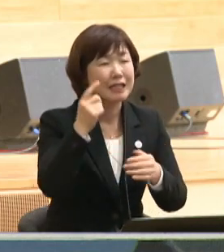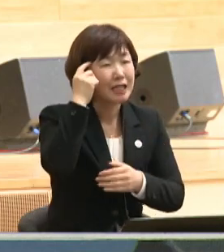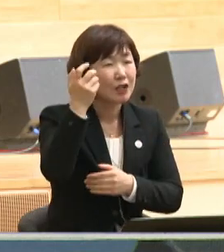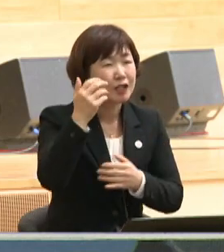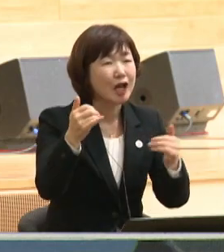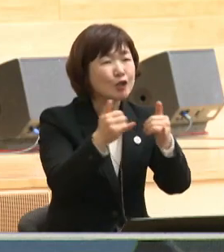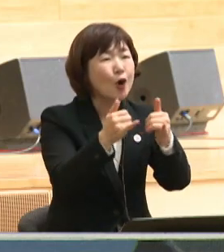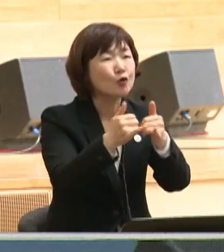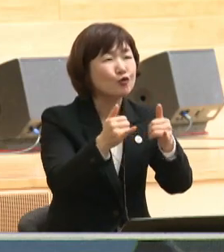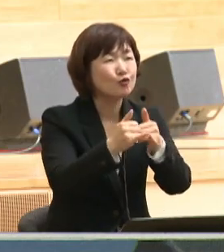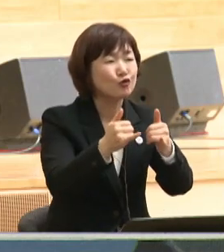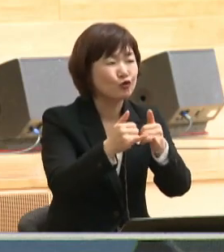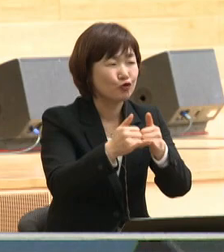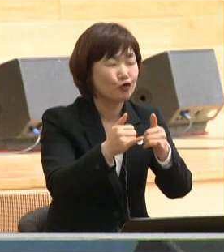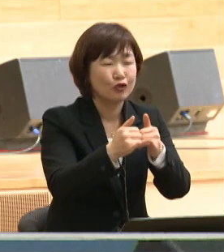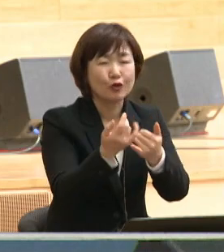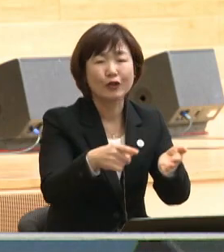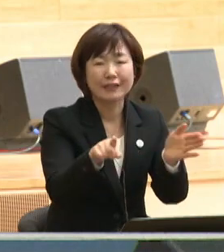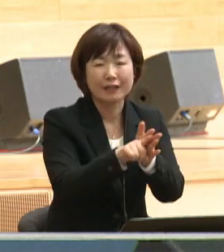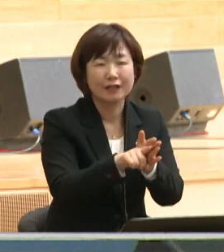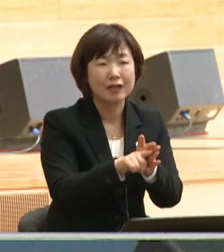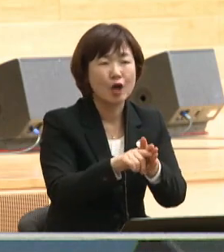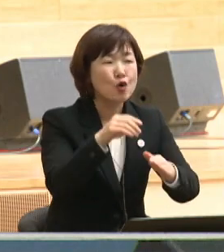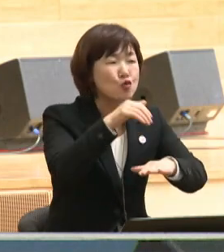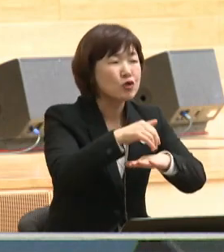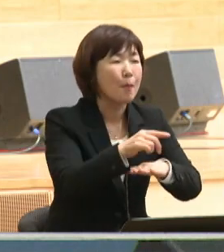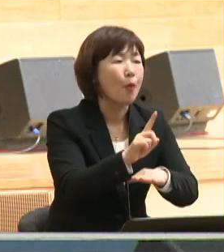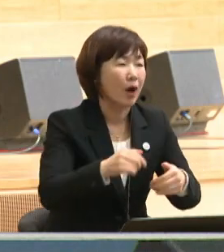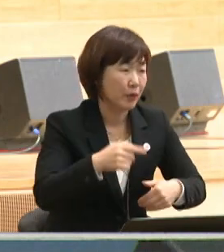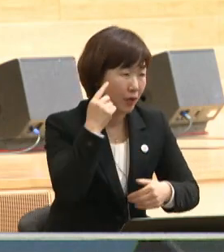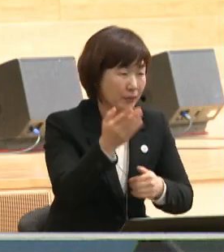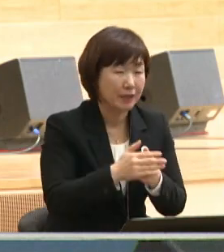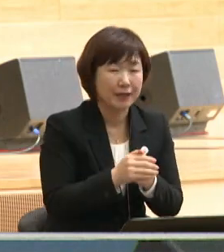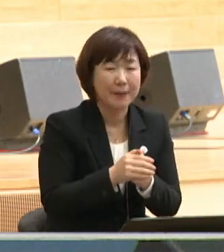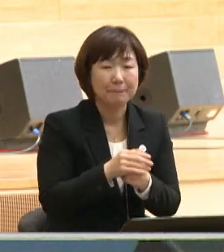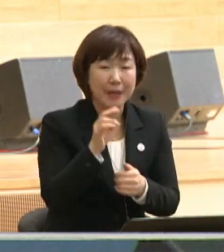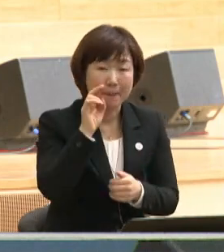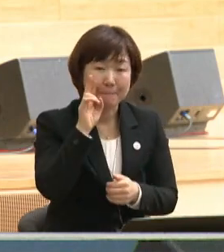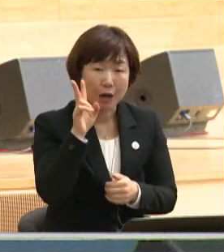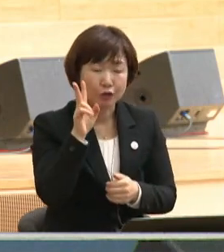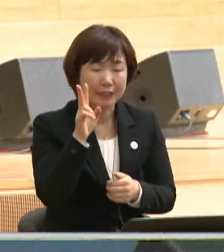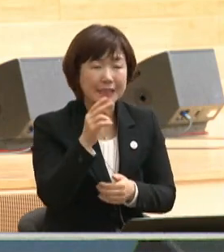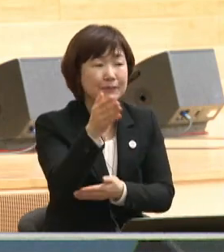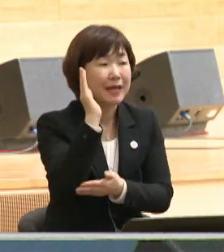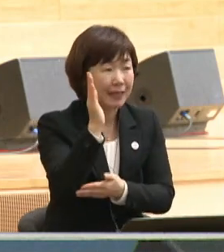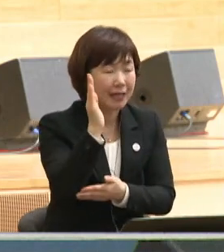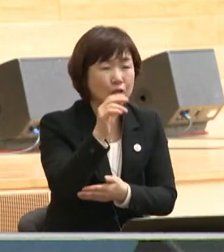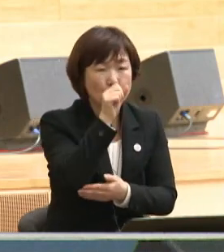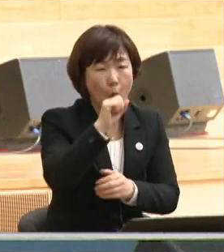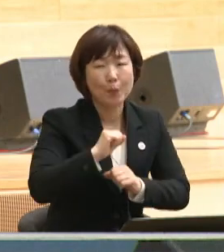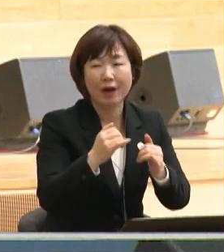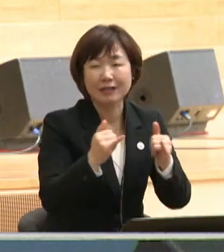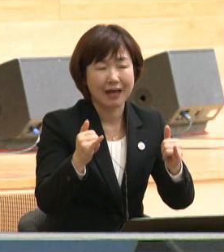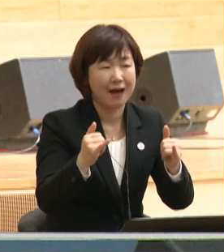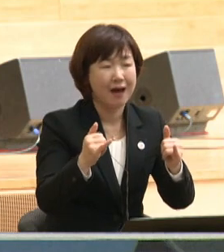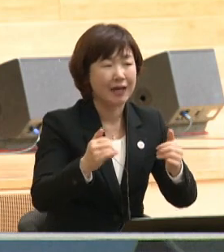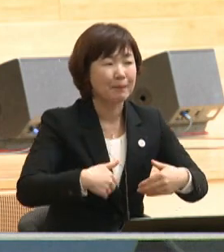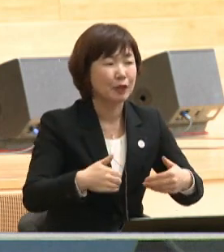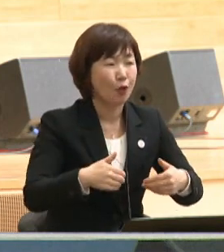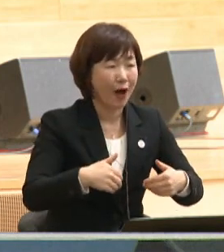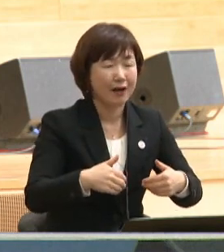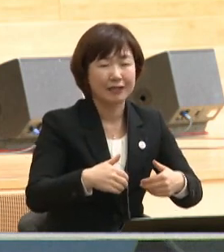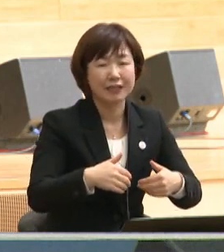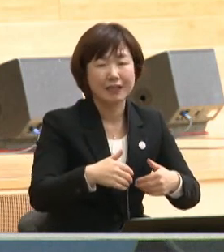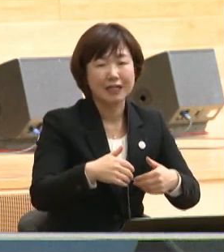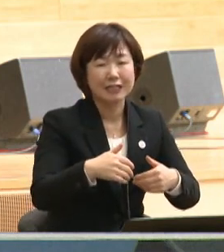우리에게 여러분 어떤 훈련이 필요할까요 바울은 디모데에게 좋은 병사가 갖추어야 할 모습들을 디모데에 존속